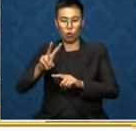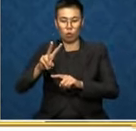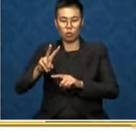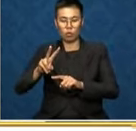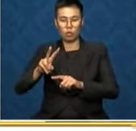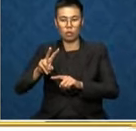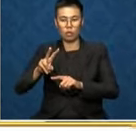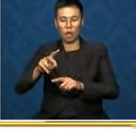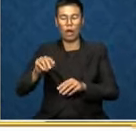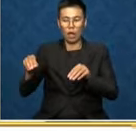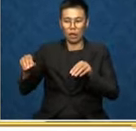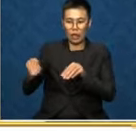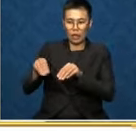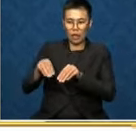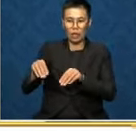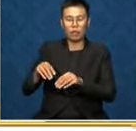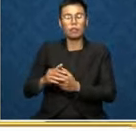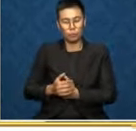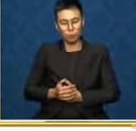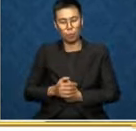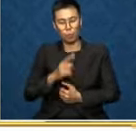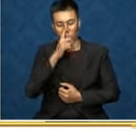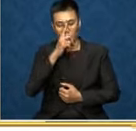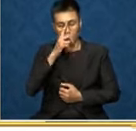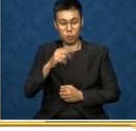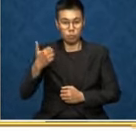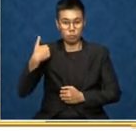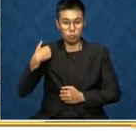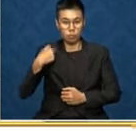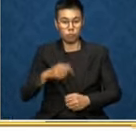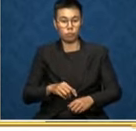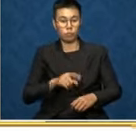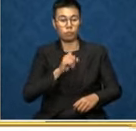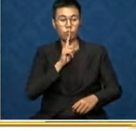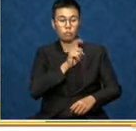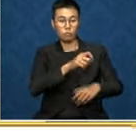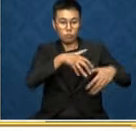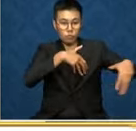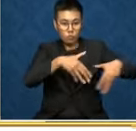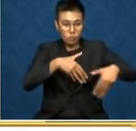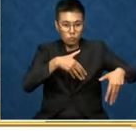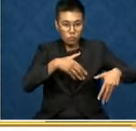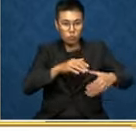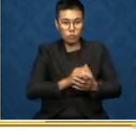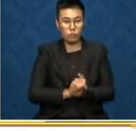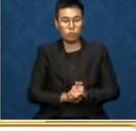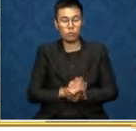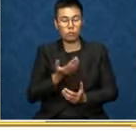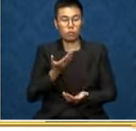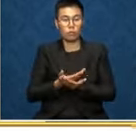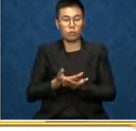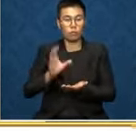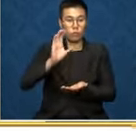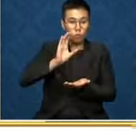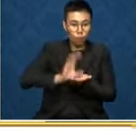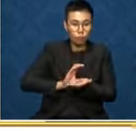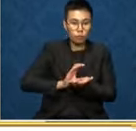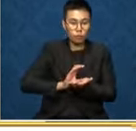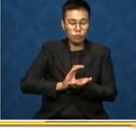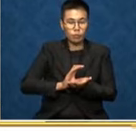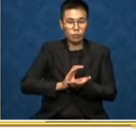อีกไม่กี่วันกี่เดือนเนี่ยค่ะแล้วก็จะมีการทำประชามติในช่วงไตรมาสแรกของปี 2567นั่นหมายความว่าเหลือ